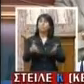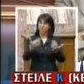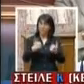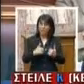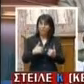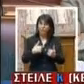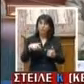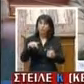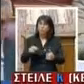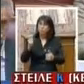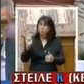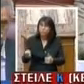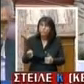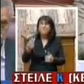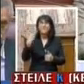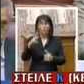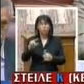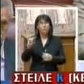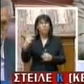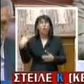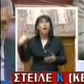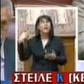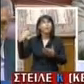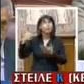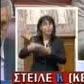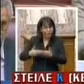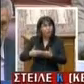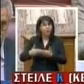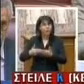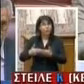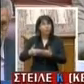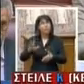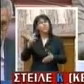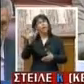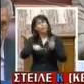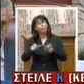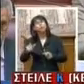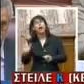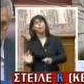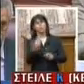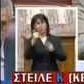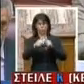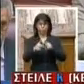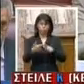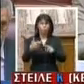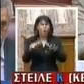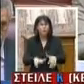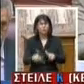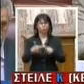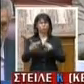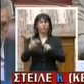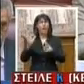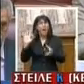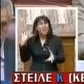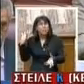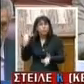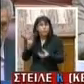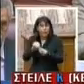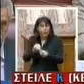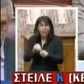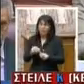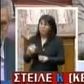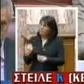να πληρώσει 300 ευρώ αναδρομικά ο άνεργος, ο απολυμένος, αναδρομικά. Και ύστερα μου λέτε γιατί σας